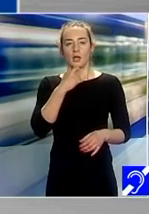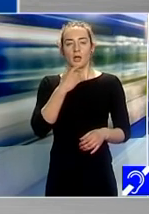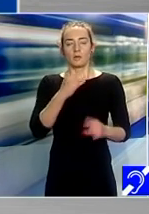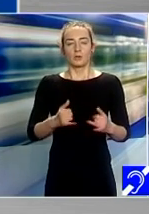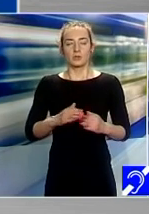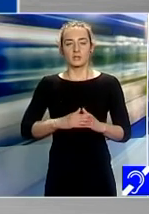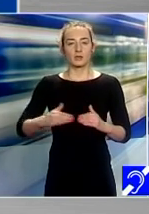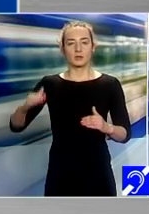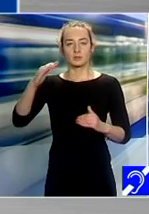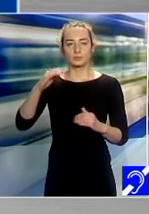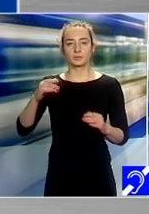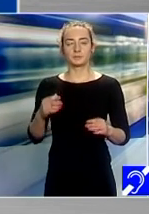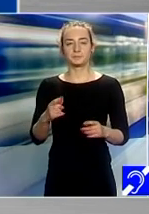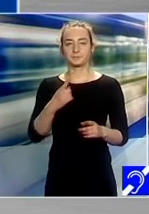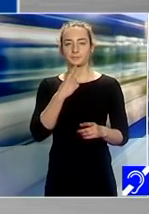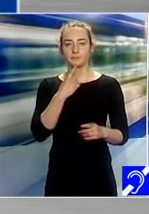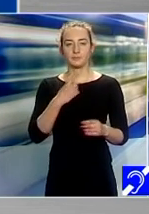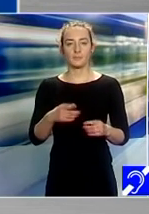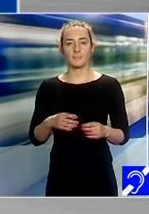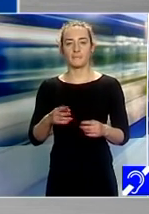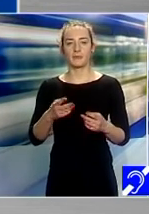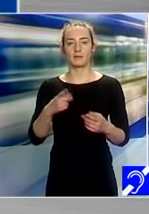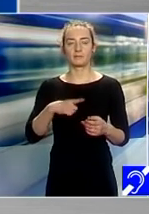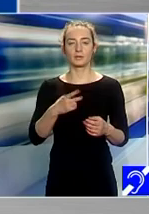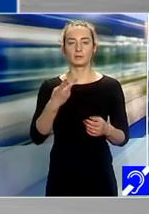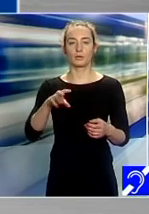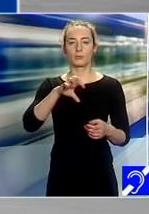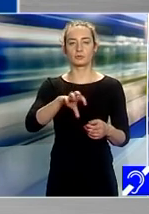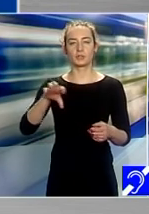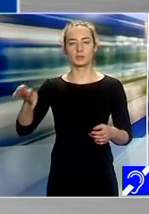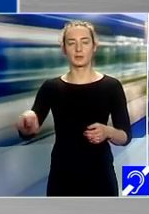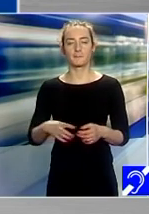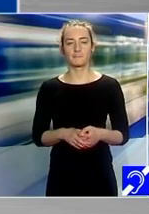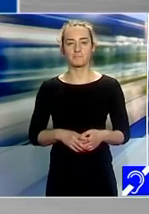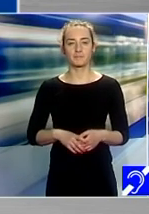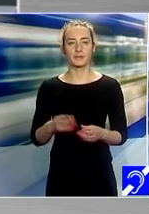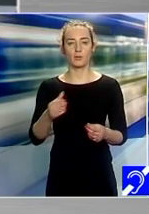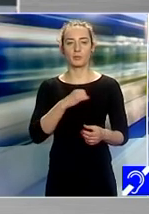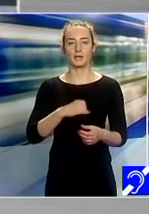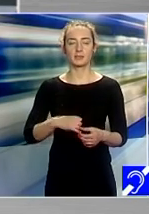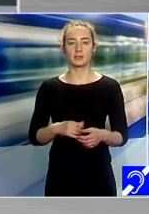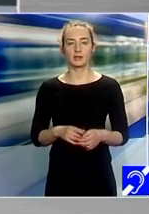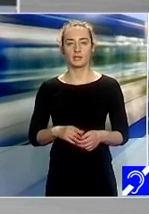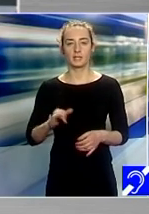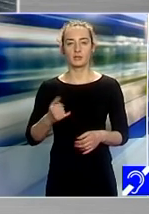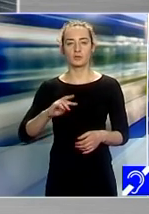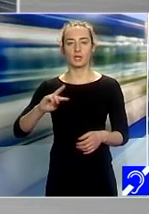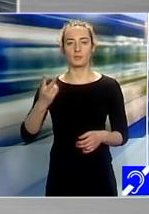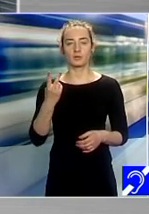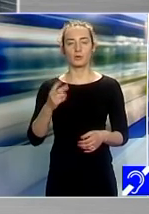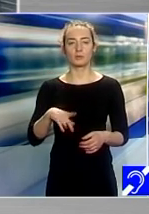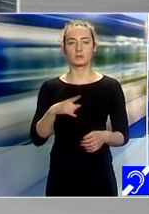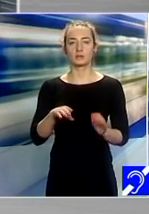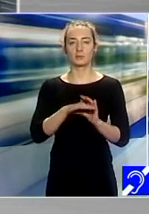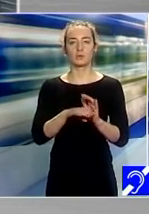La Timișoara a apărut a doua unitate. Pentru că două centre de chirurgie plastică. Și să prinse amândouă în programul